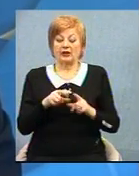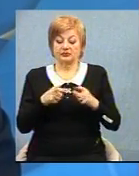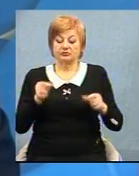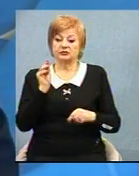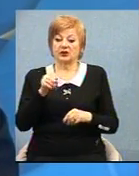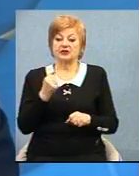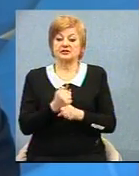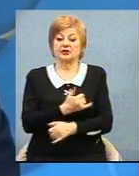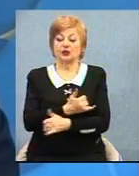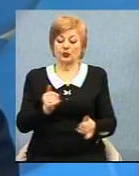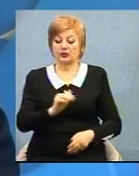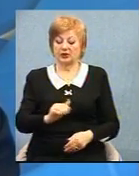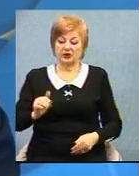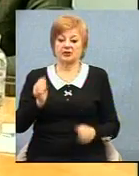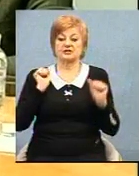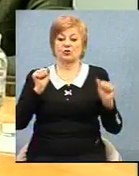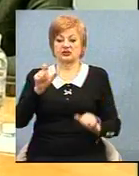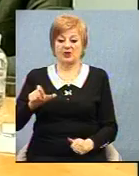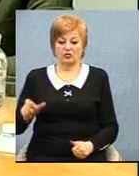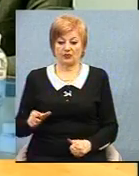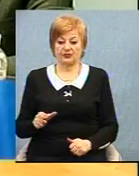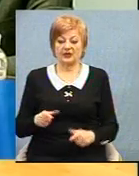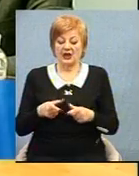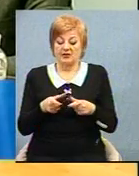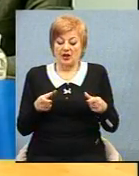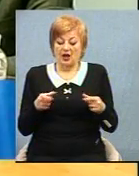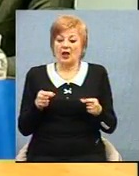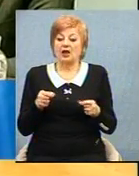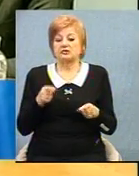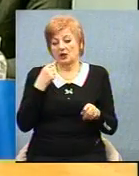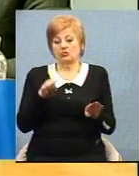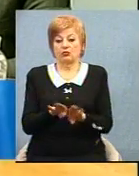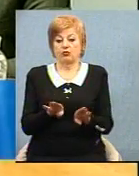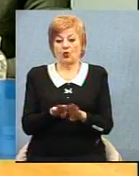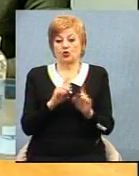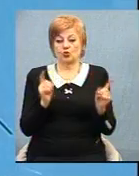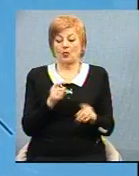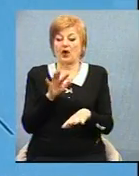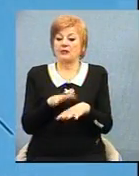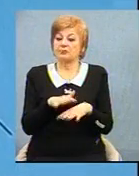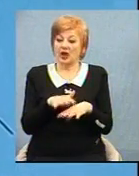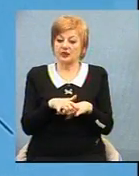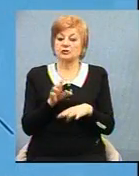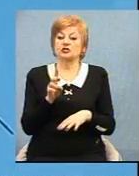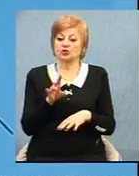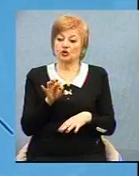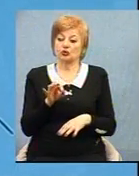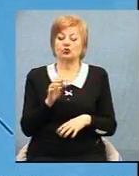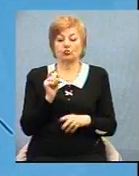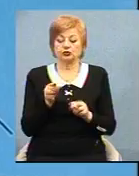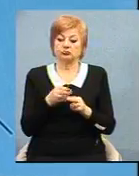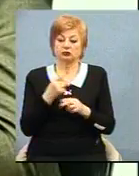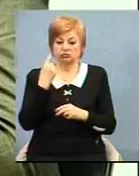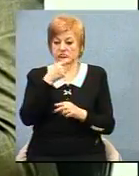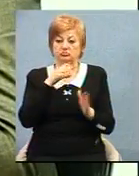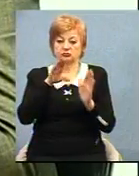для школярів і спортсменів. Муніципальна карта на вигляд нагадує звичну банківську, але буде персоніфікована.